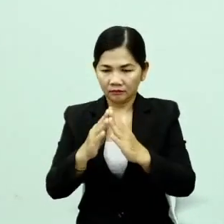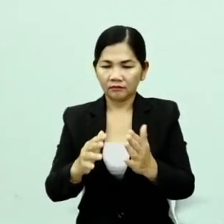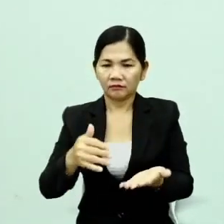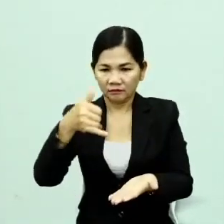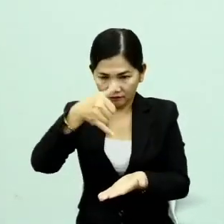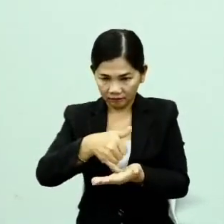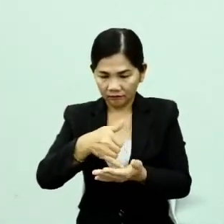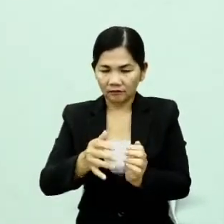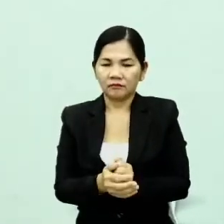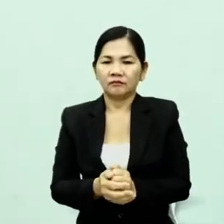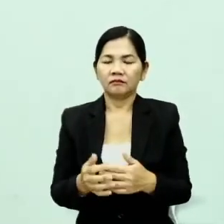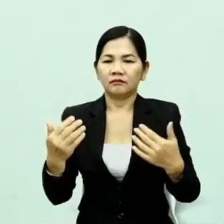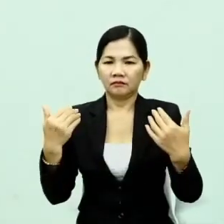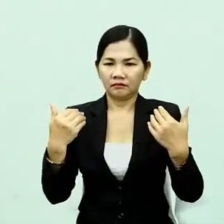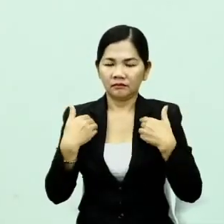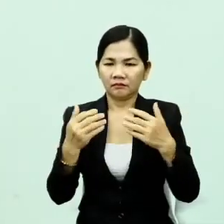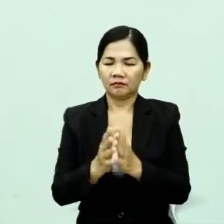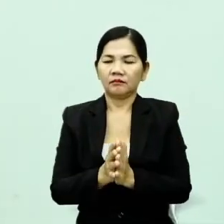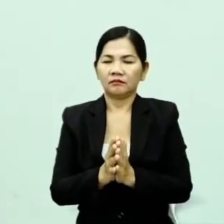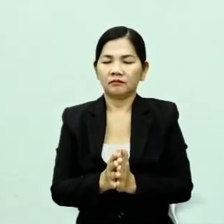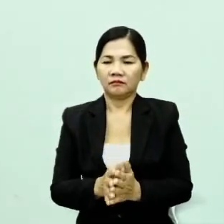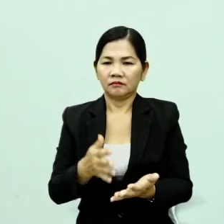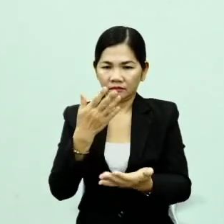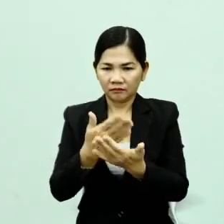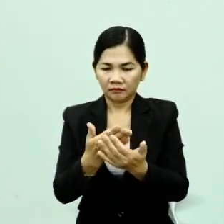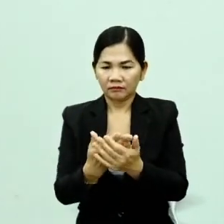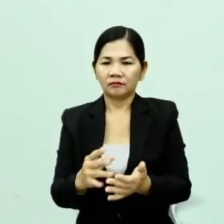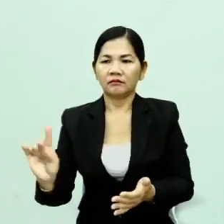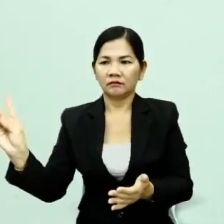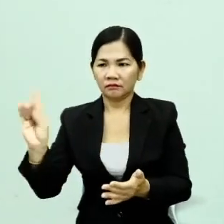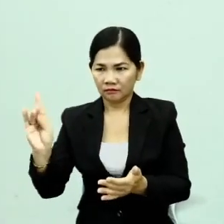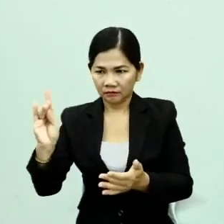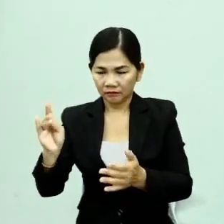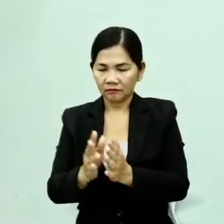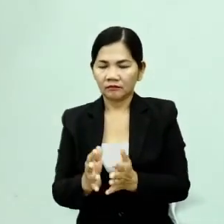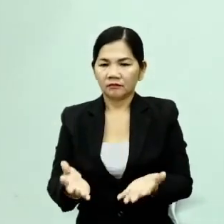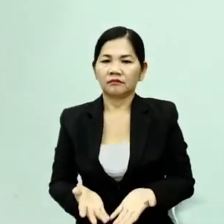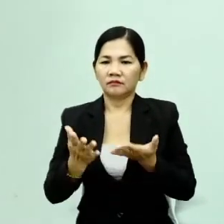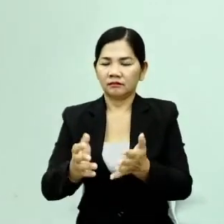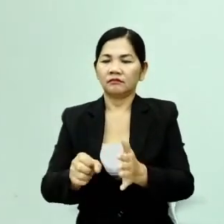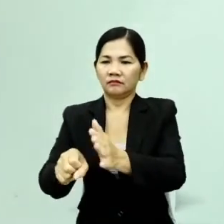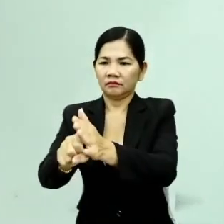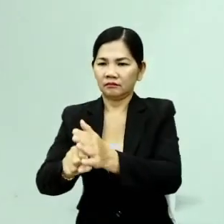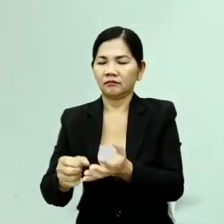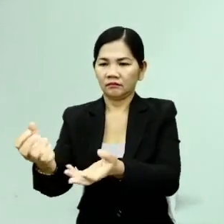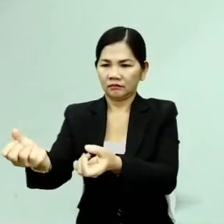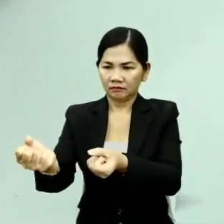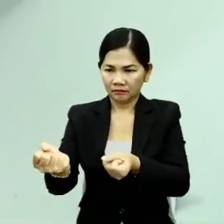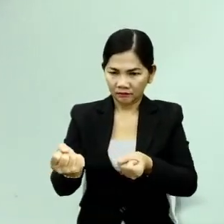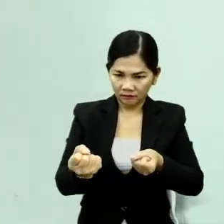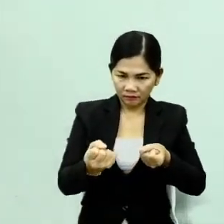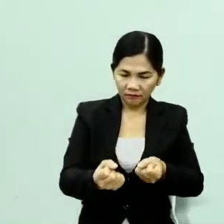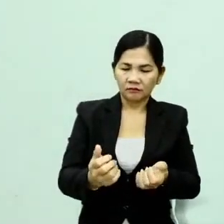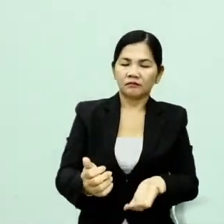dương được thằng ngày ní cho rộp chua sát đai phát đo cầm làng nông